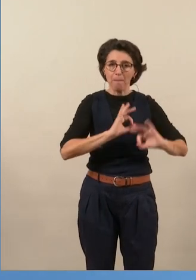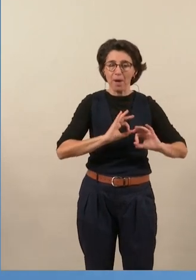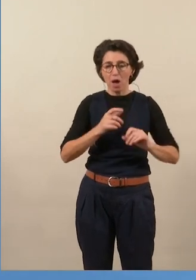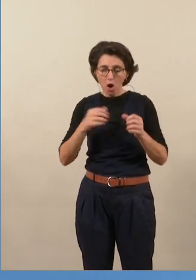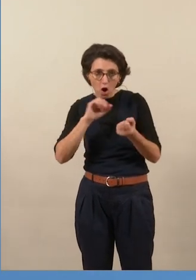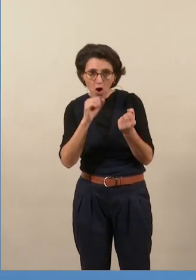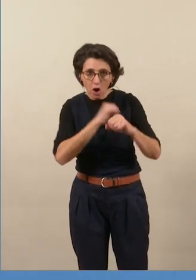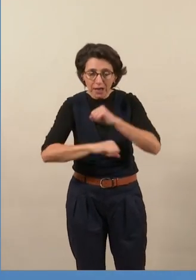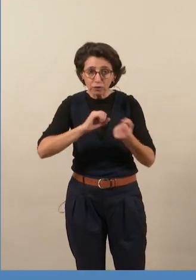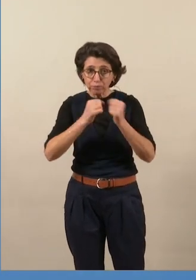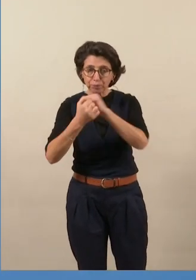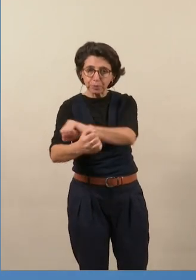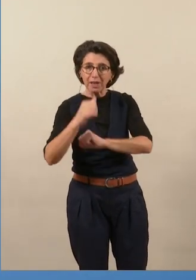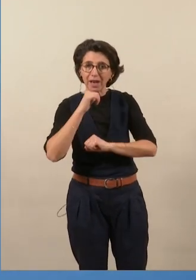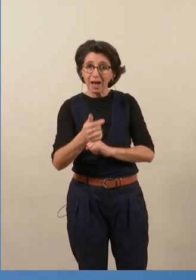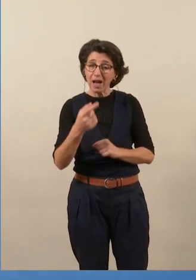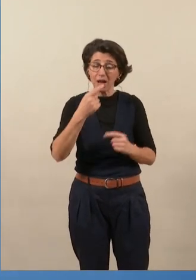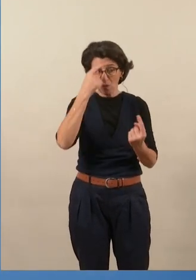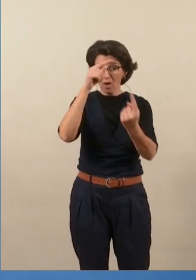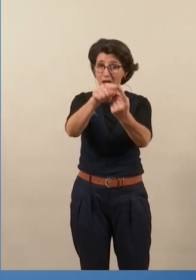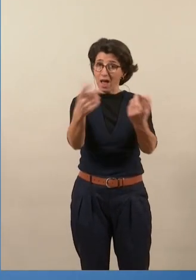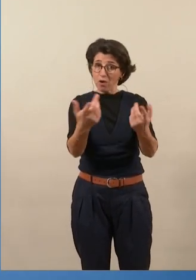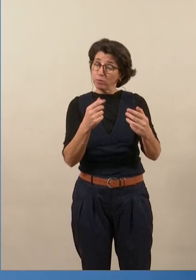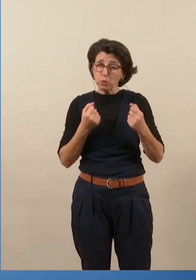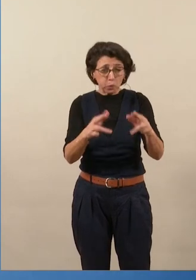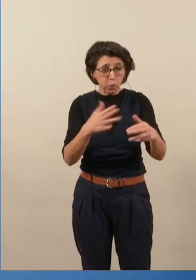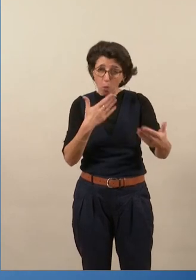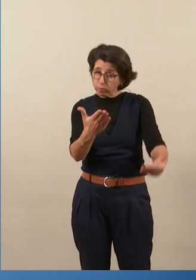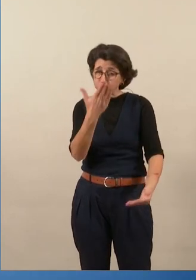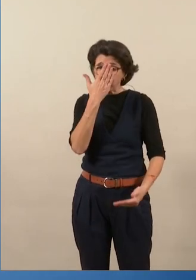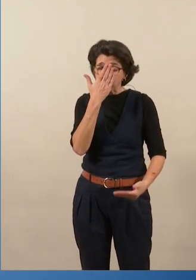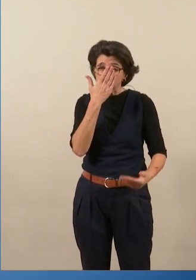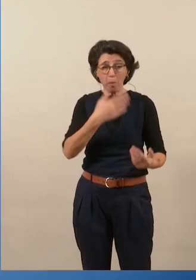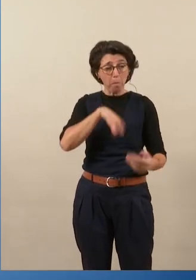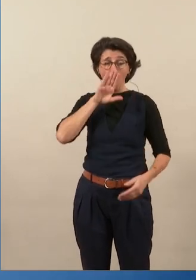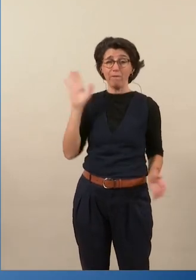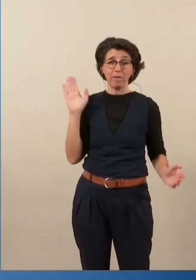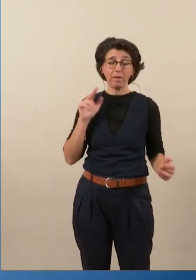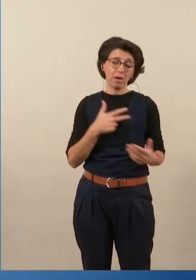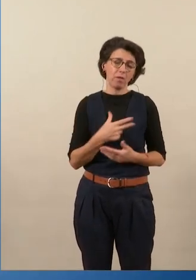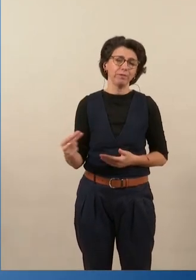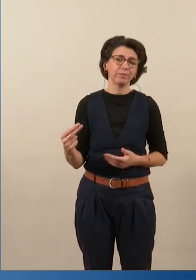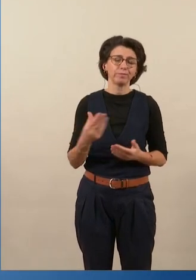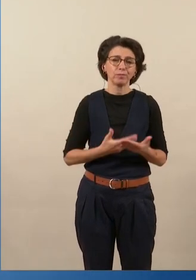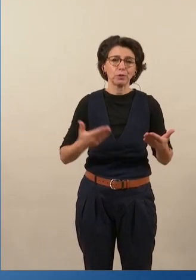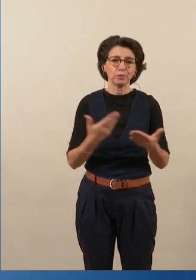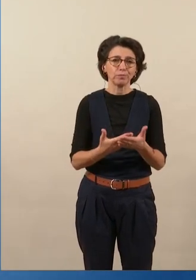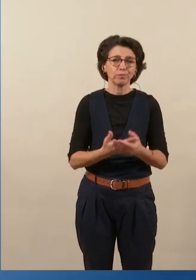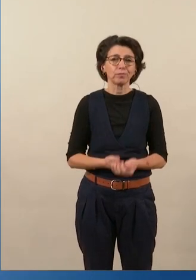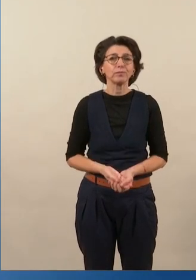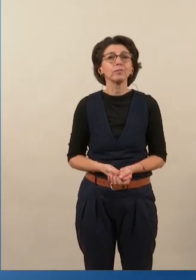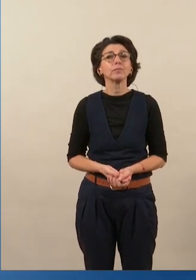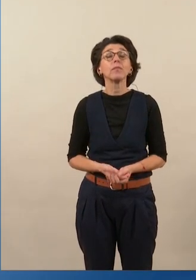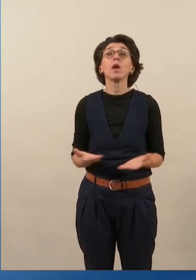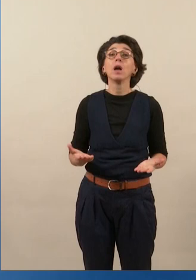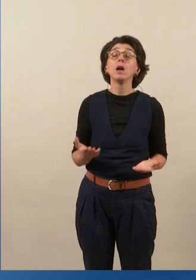à à conduire qu' dans le mur c'est très grave pour aujourd'hui et c'est surtout très grave pour demain cette fin c'était